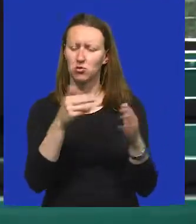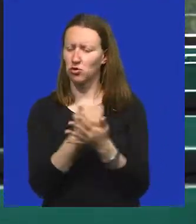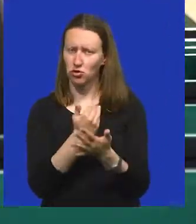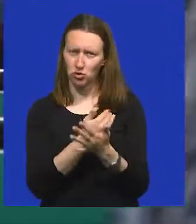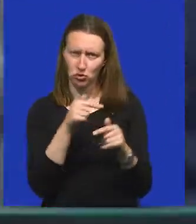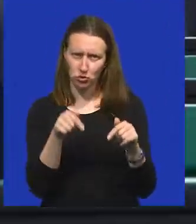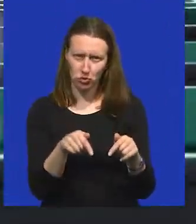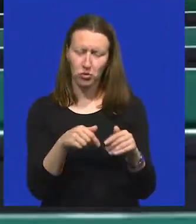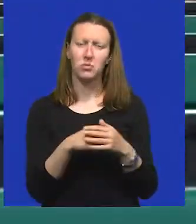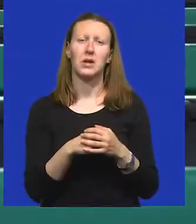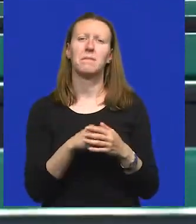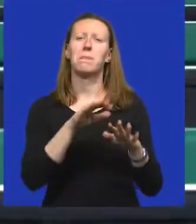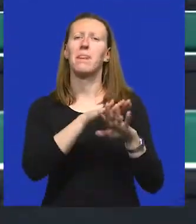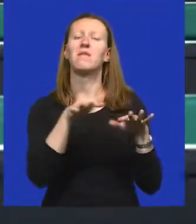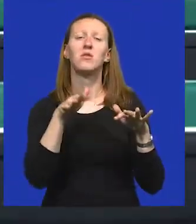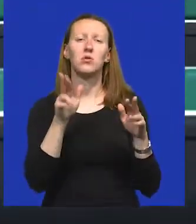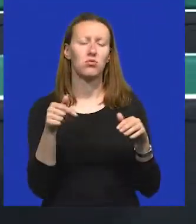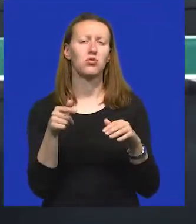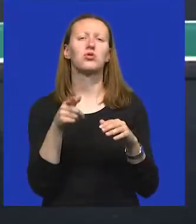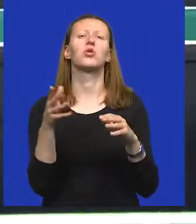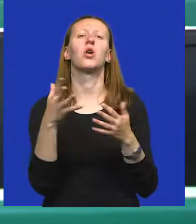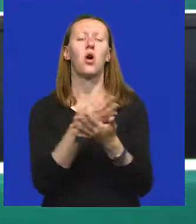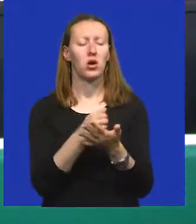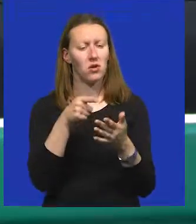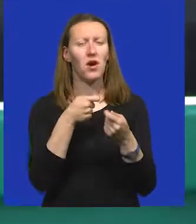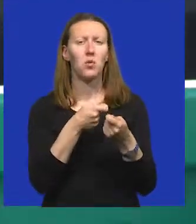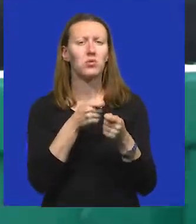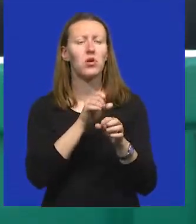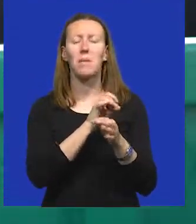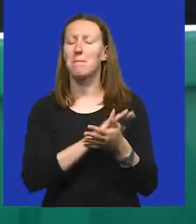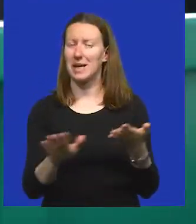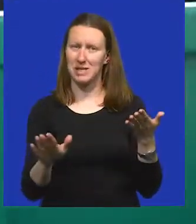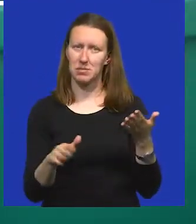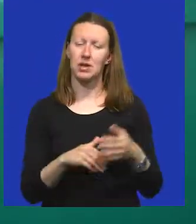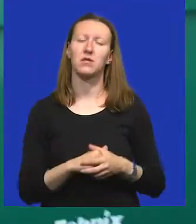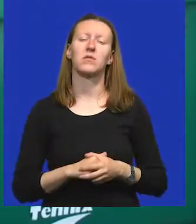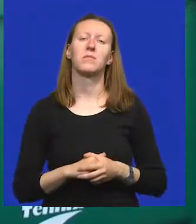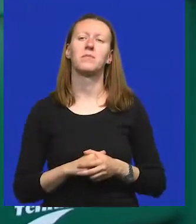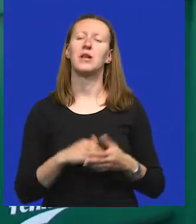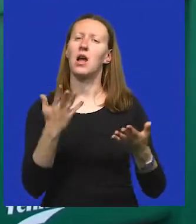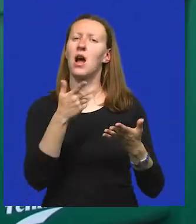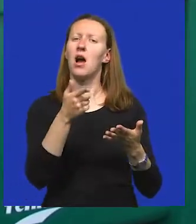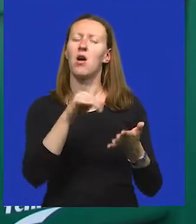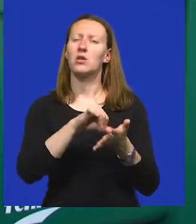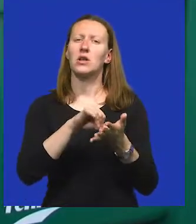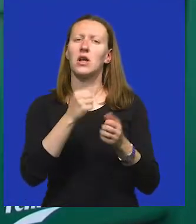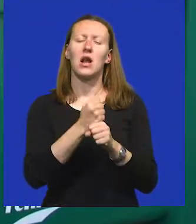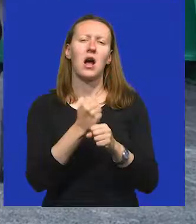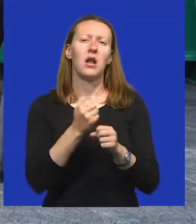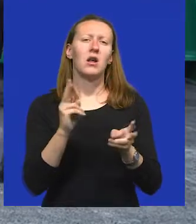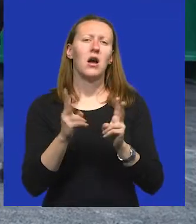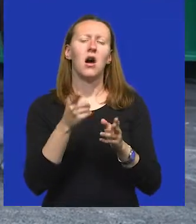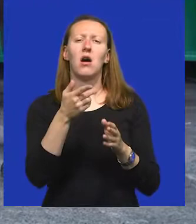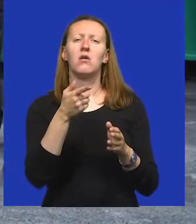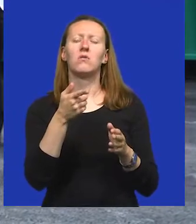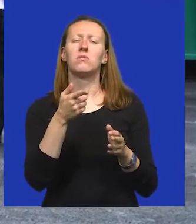rifiuti e tutti i cittadini possono usare questo servizio gratuitamente. Praticamente come funziona il centro di